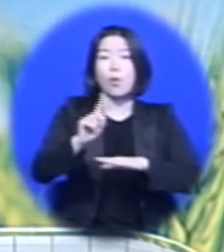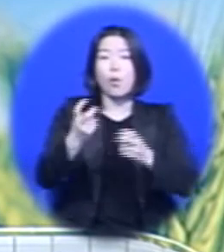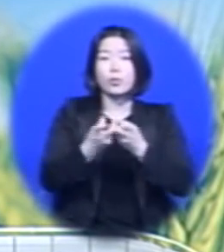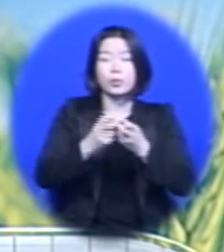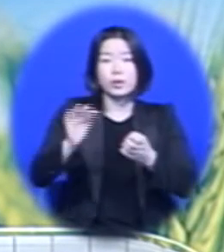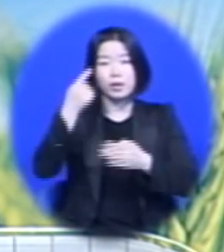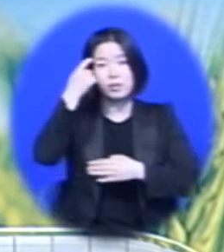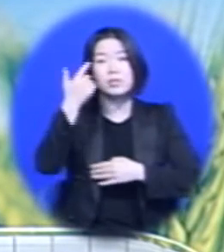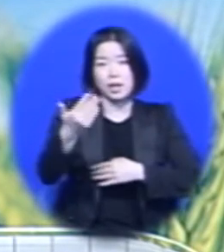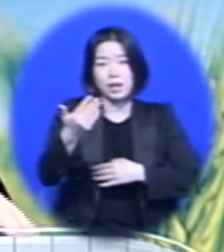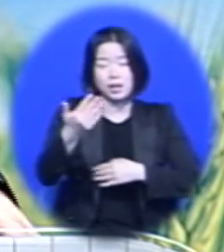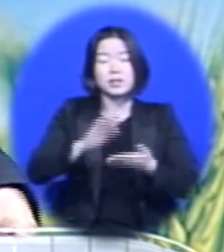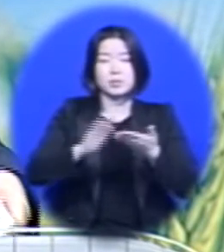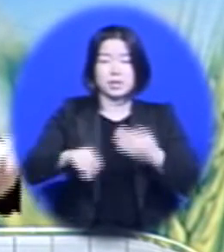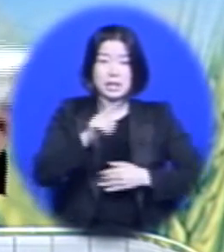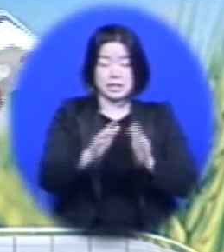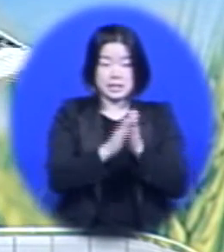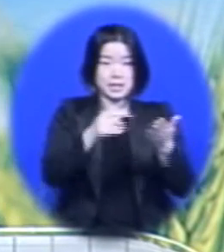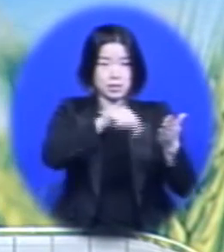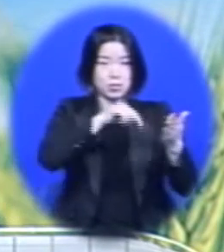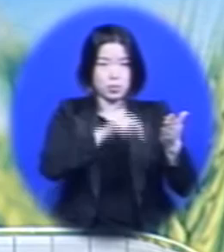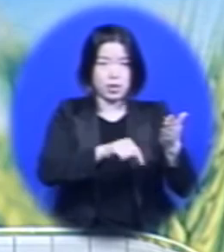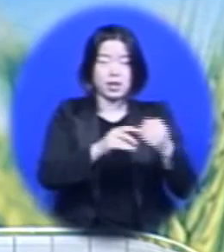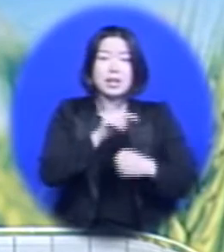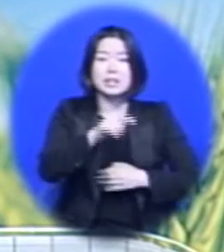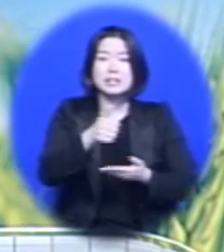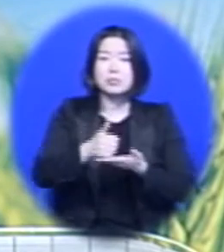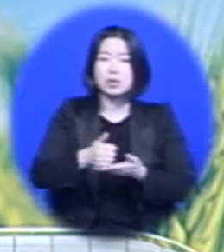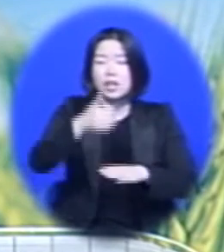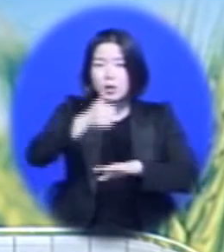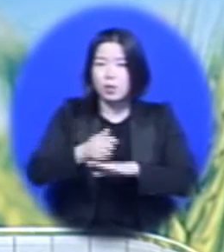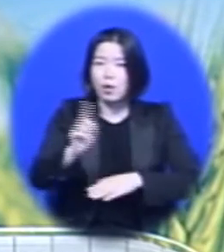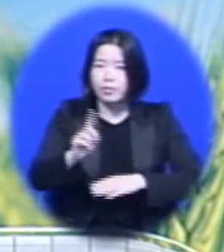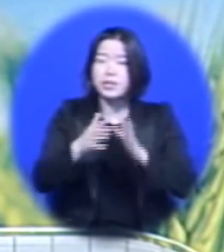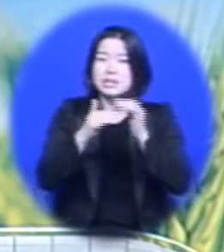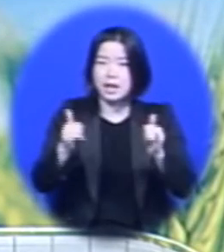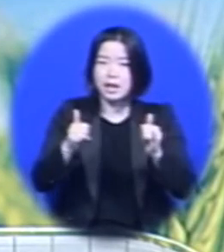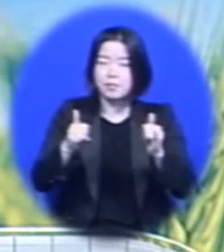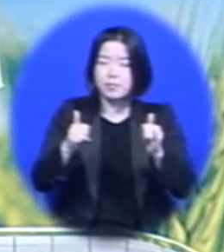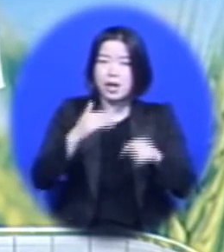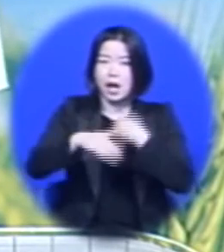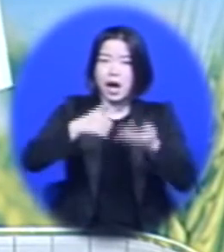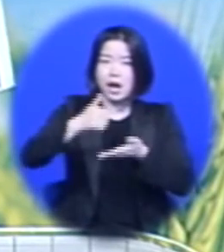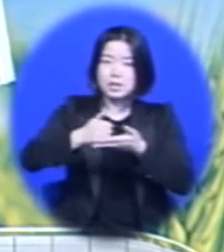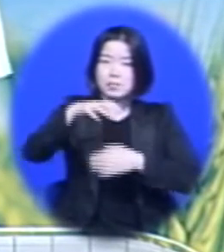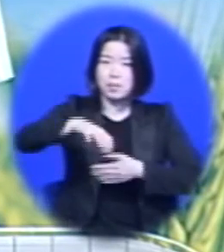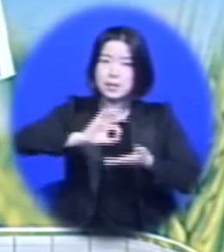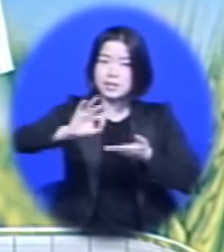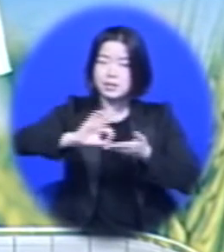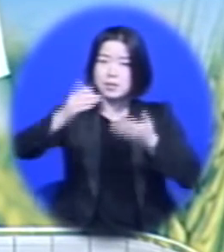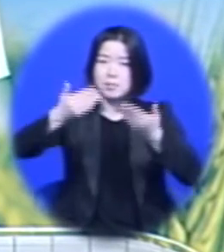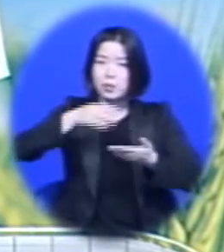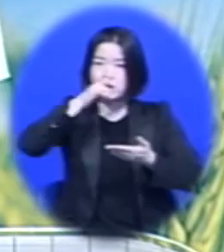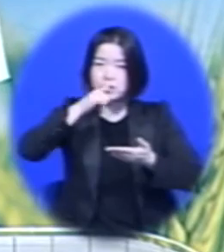거죠. 이 책 속에서 그분이 결국은 어떤 사람으로 하나님 앞에 쓰임받고 있는지를 우리에게